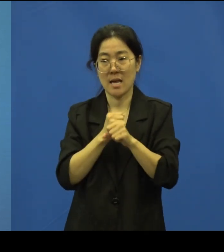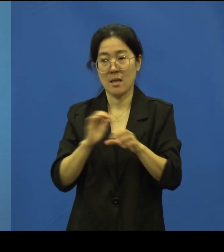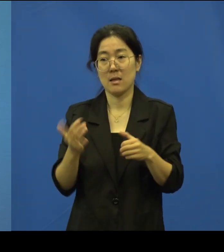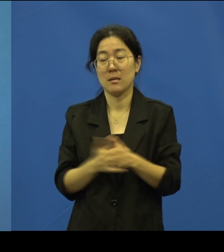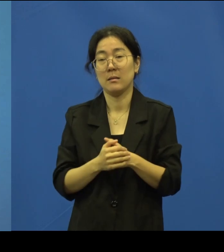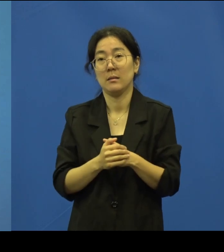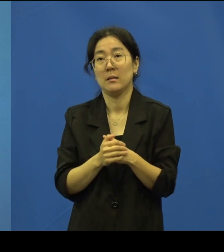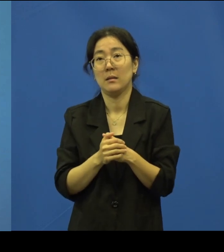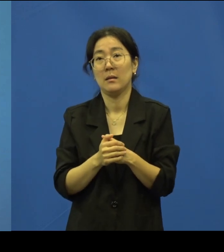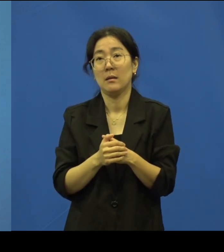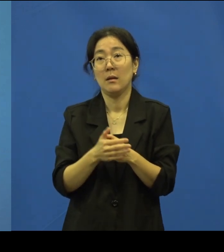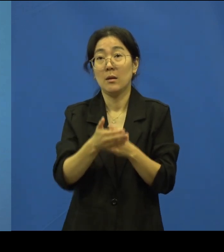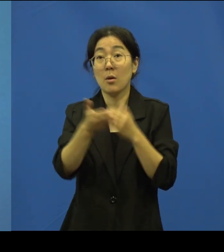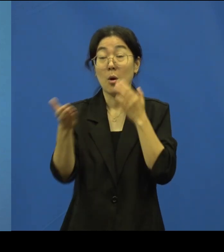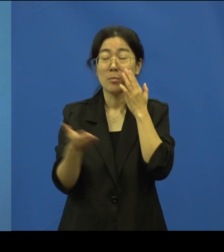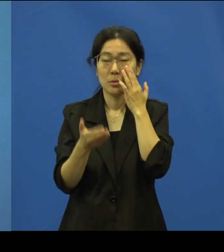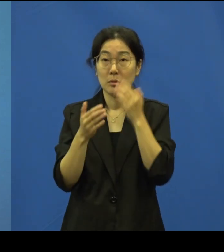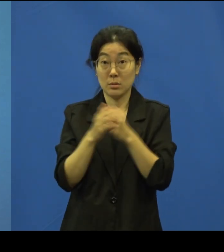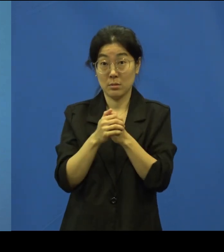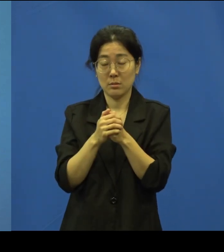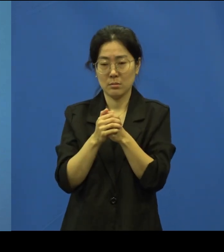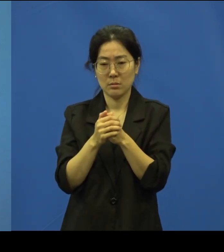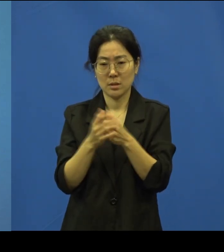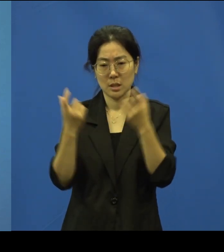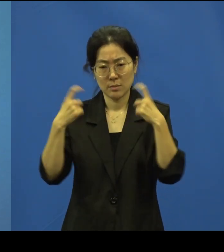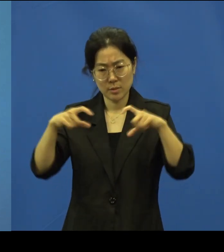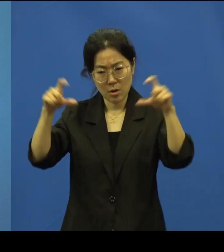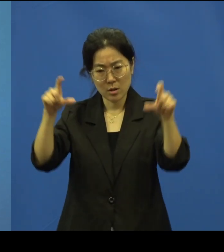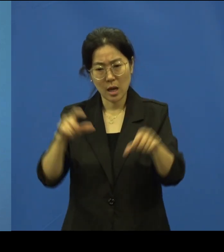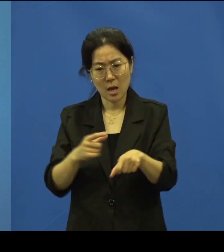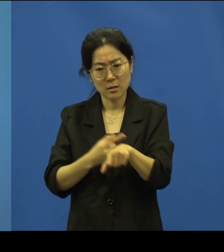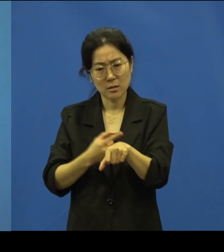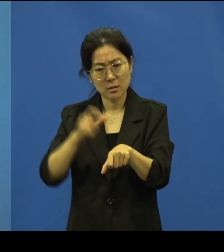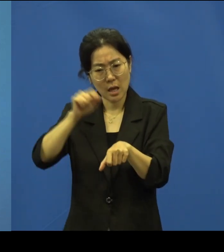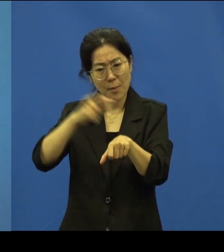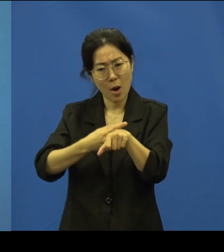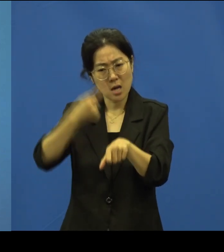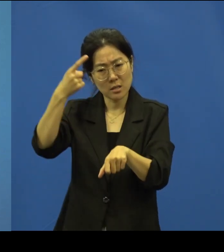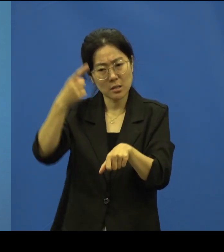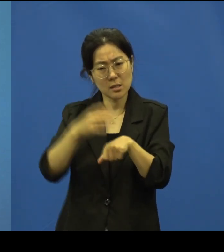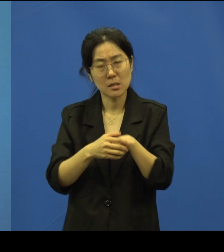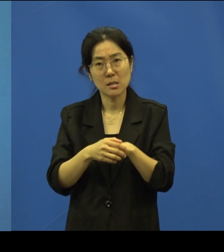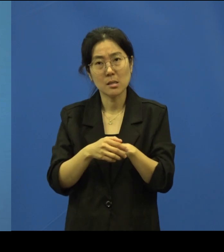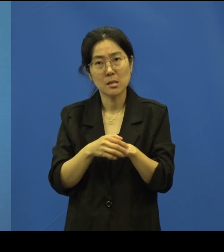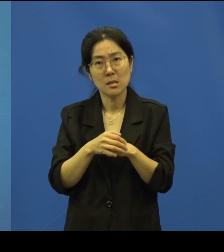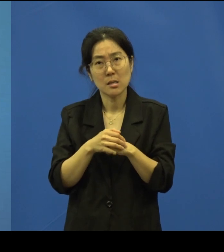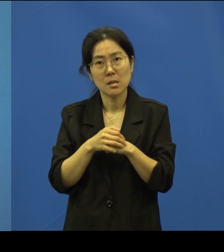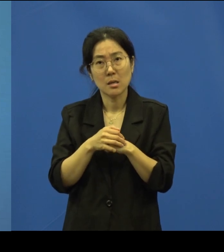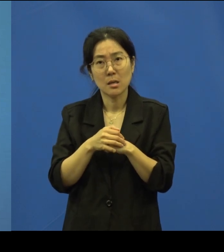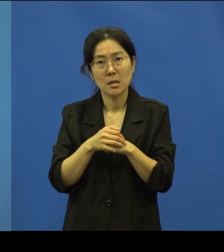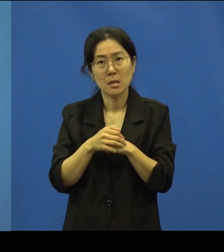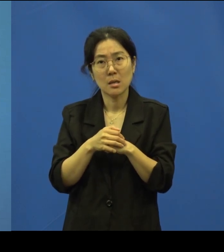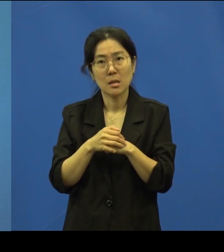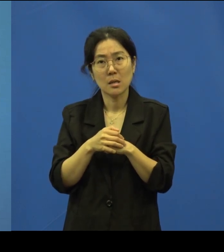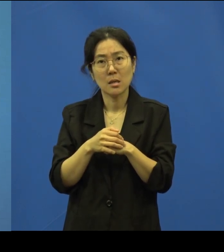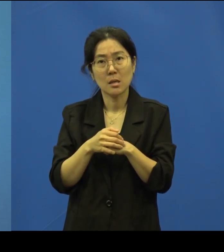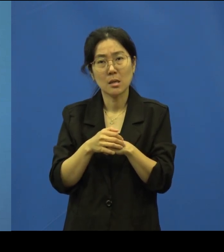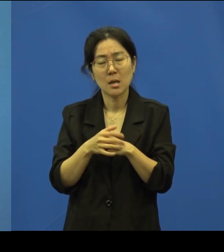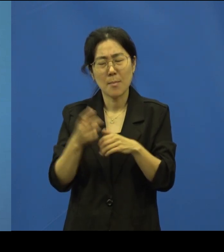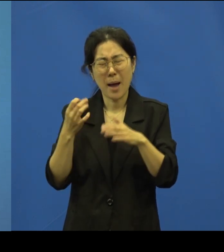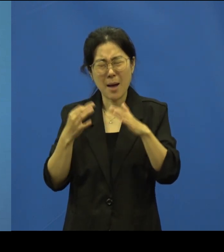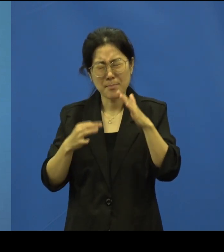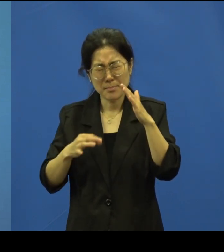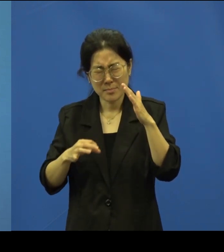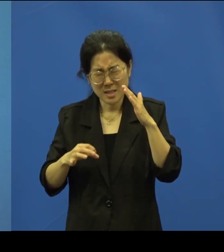당시에 여러분들 진짜 너무 놀랍게 새벽 1시까지 기도를 하시던데, 그 당시에 새벽 기도는 뭐 대부분 다 진짜 철야였어요.